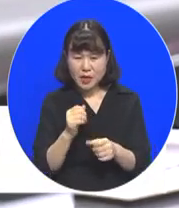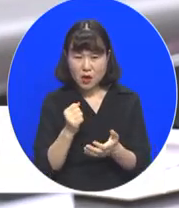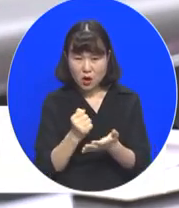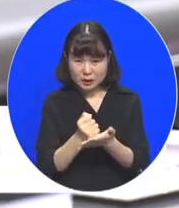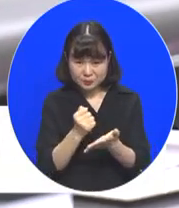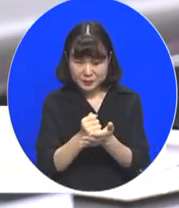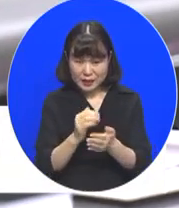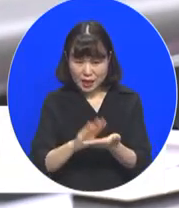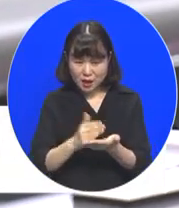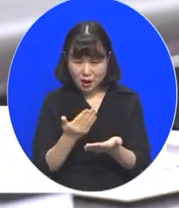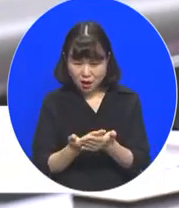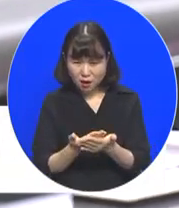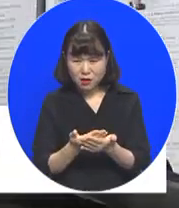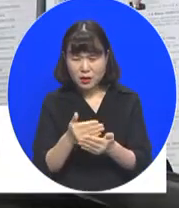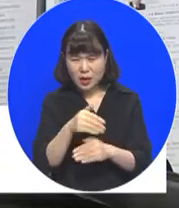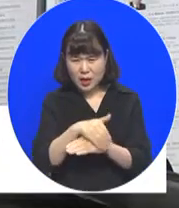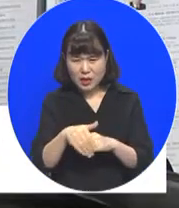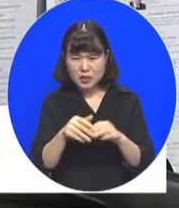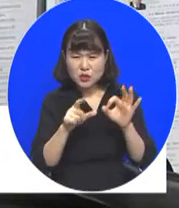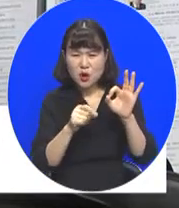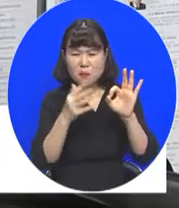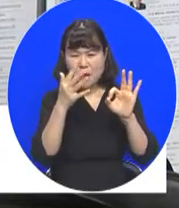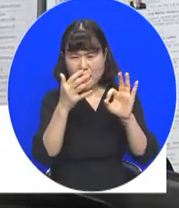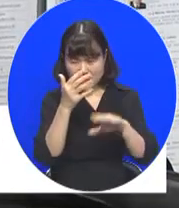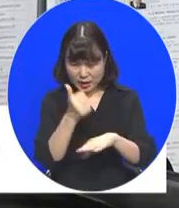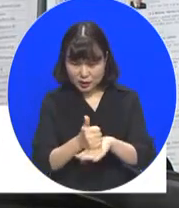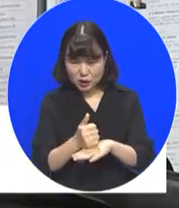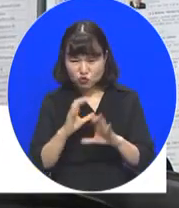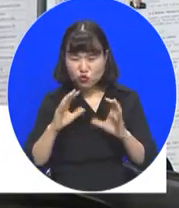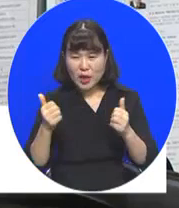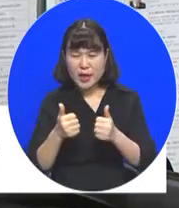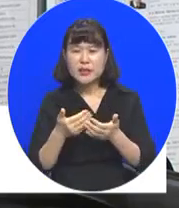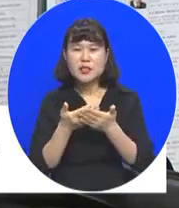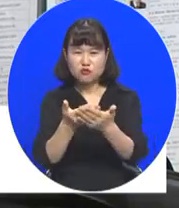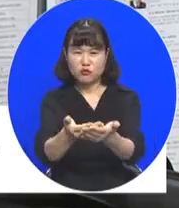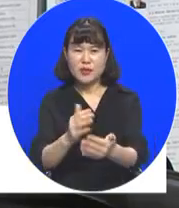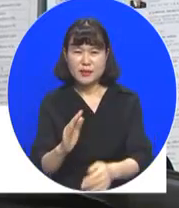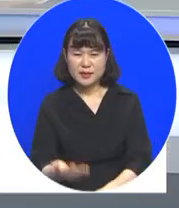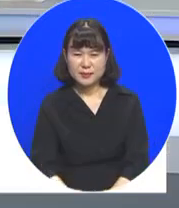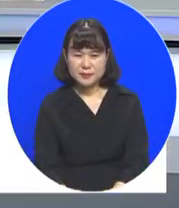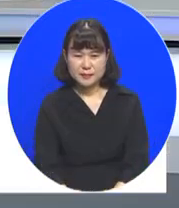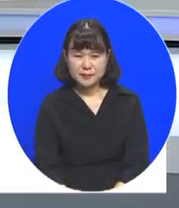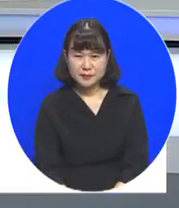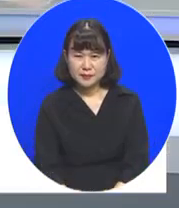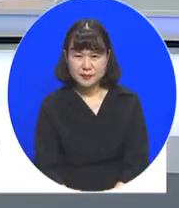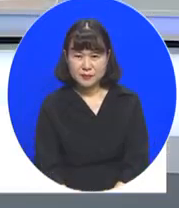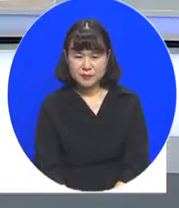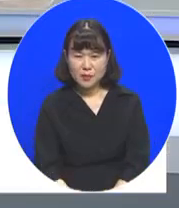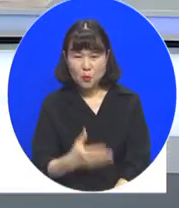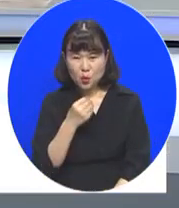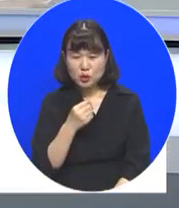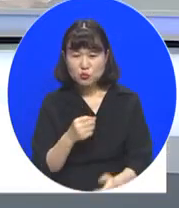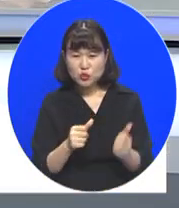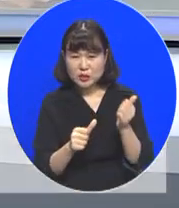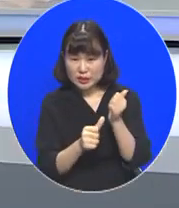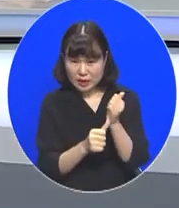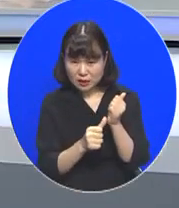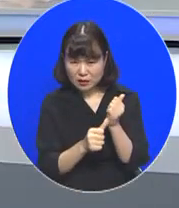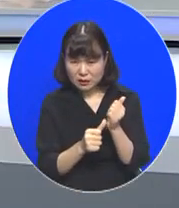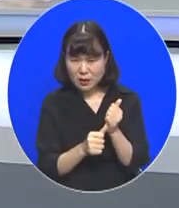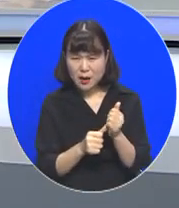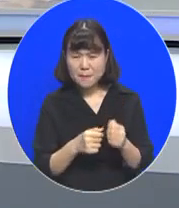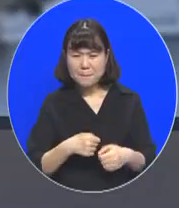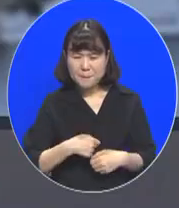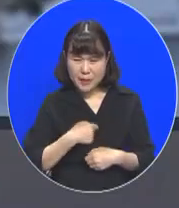정부안은 국민연금법에 따라 10월 말까지 국회에 제출해야 합니다. 이기일 복지부 1차관과 함께